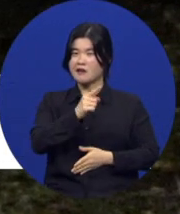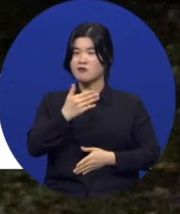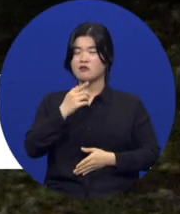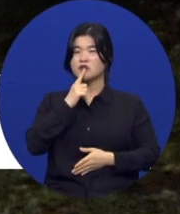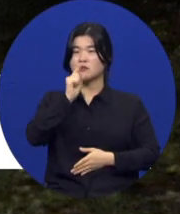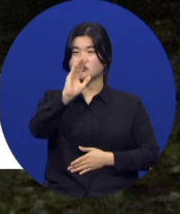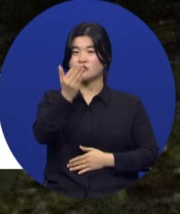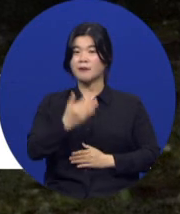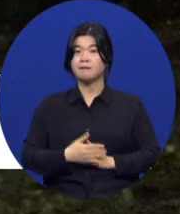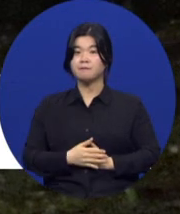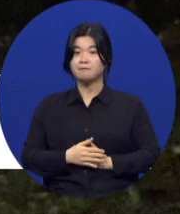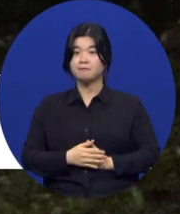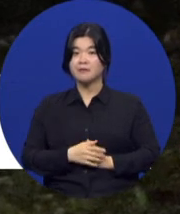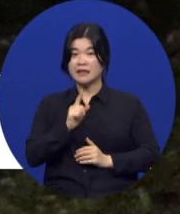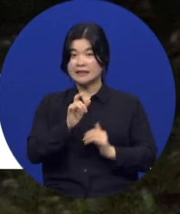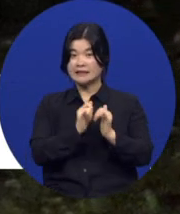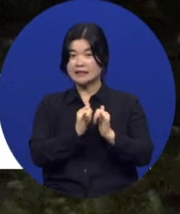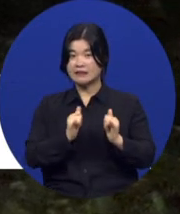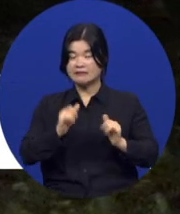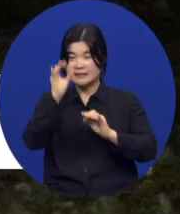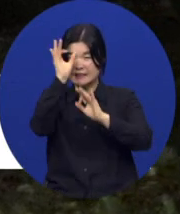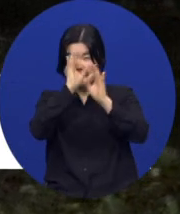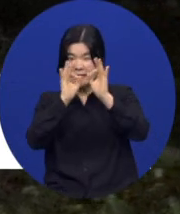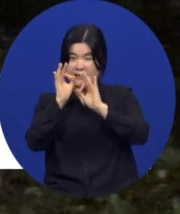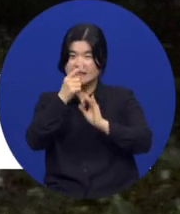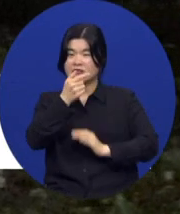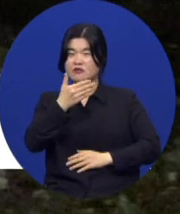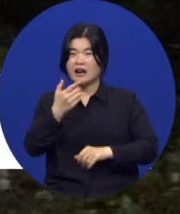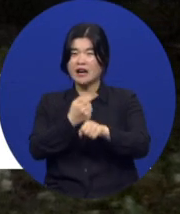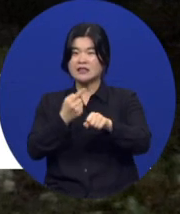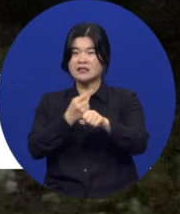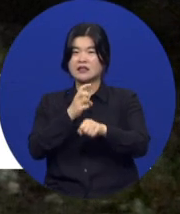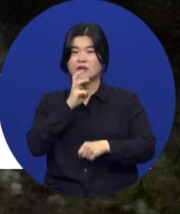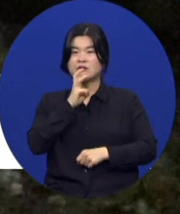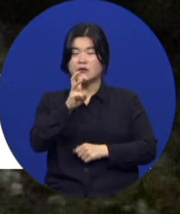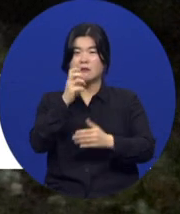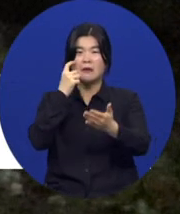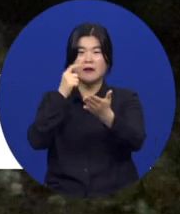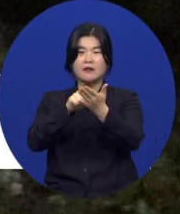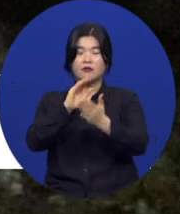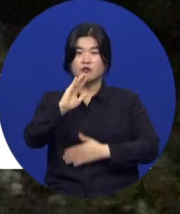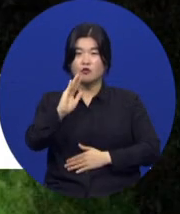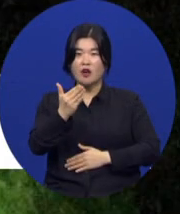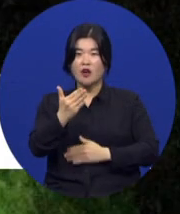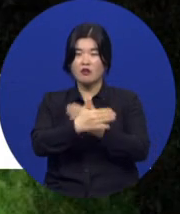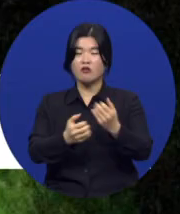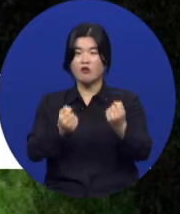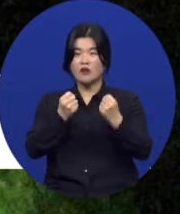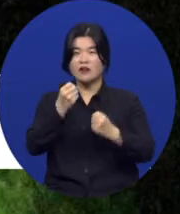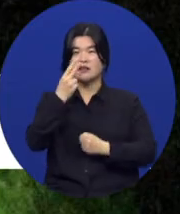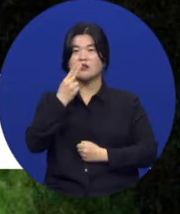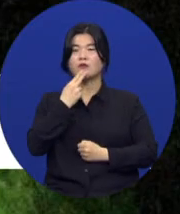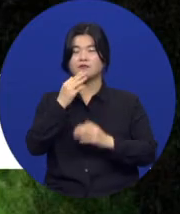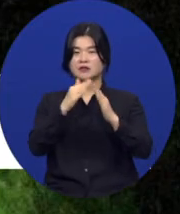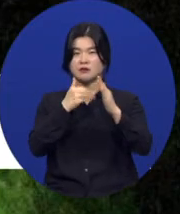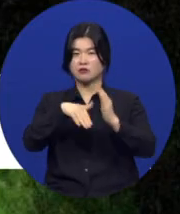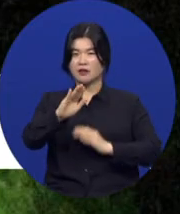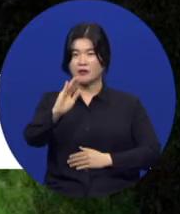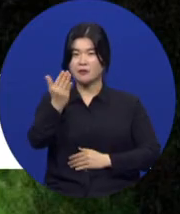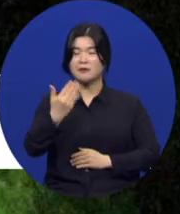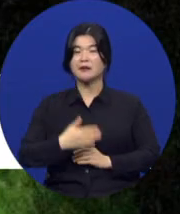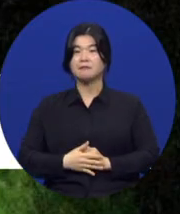접수됐습니다 이들은 수색에 나선 119 에 1시간 반만에 발견돼 건강에 이상이 없어 귀가 주치